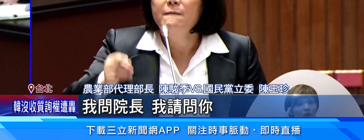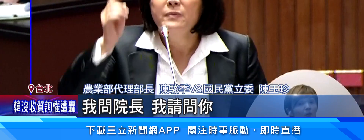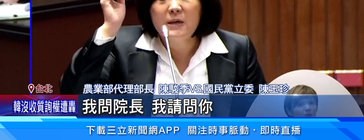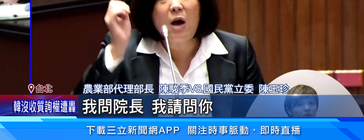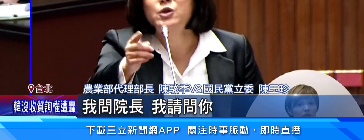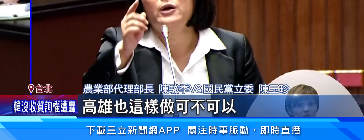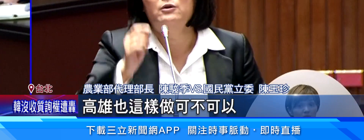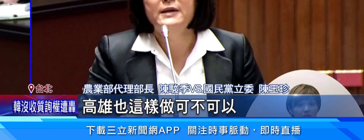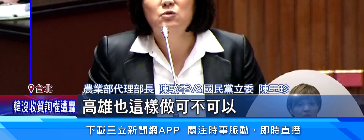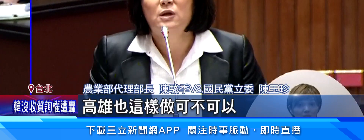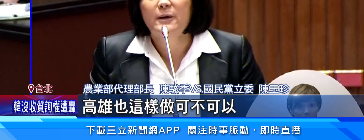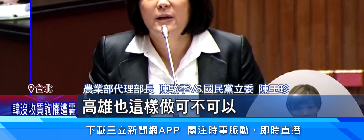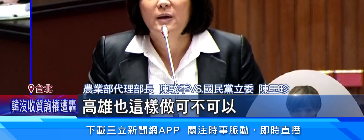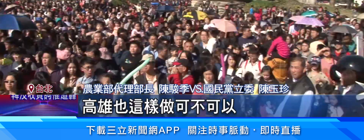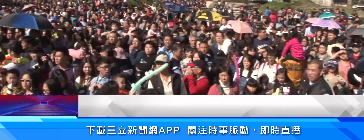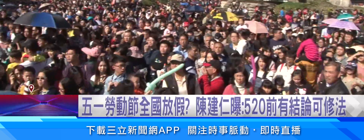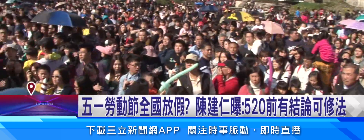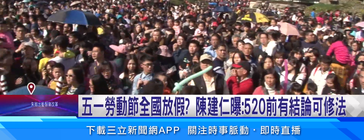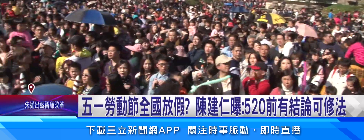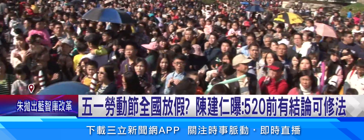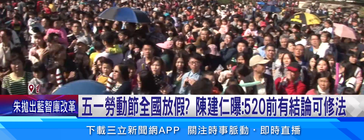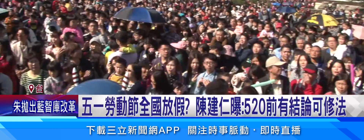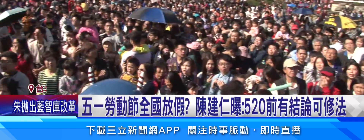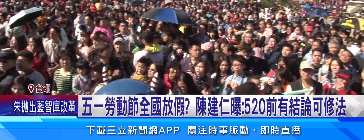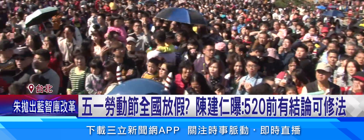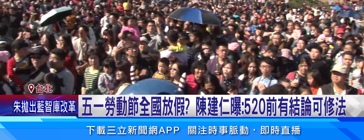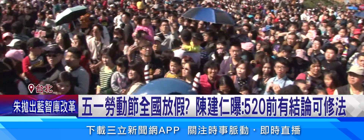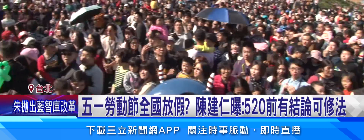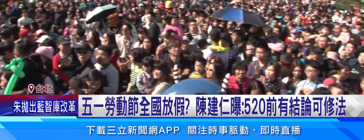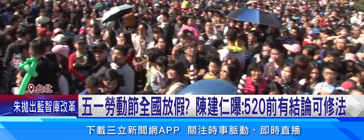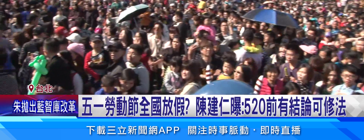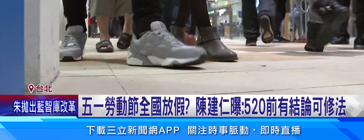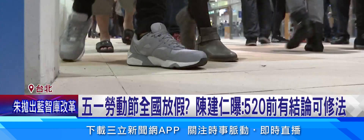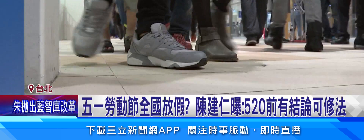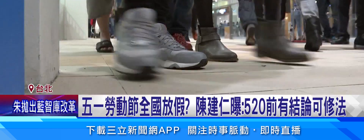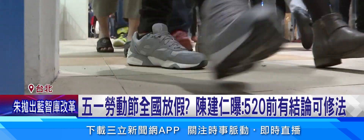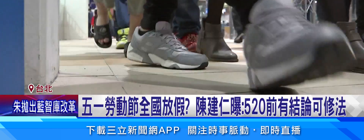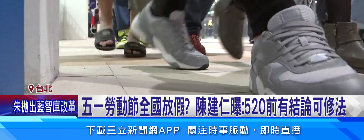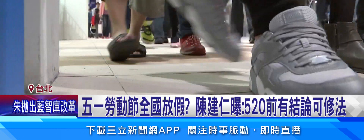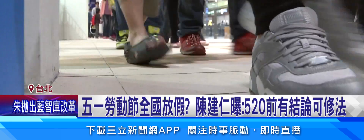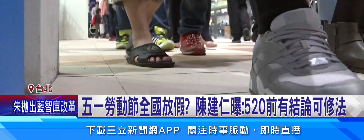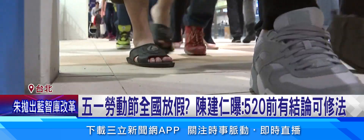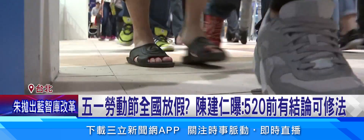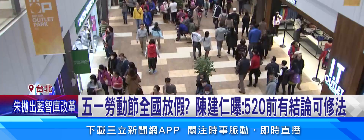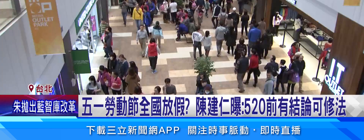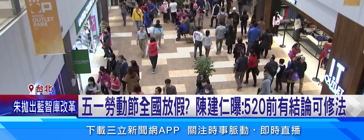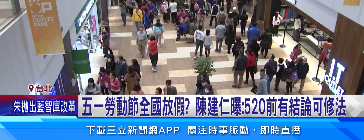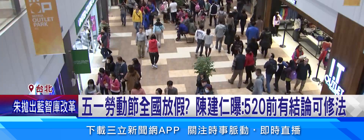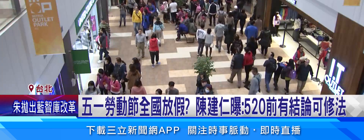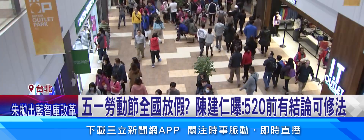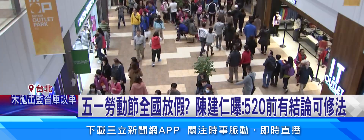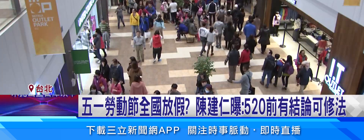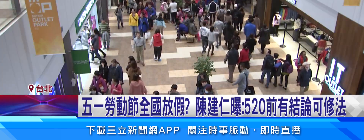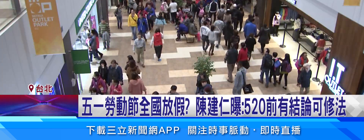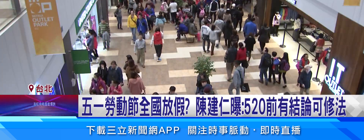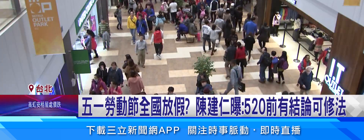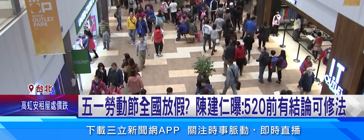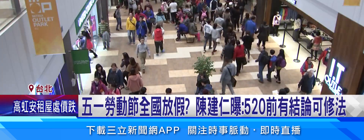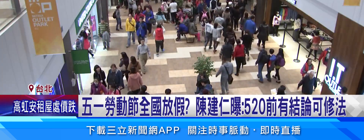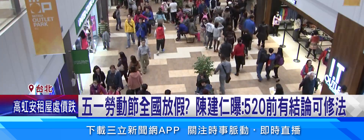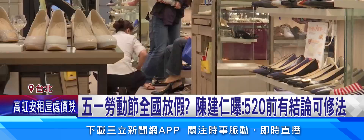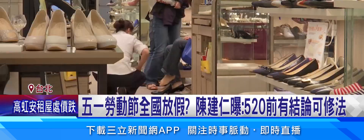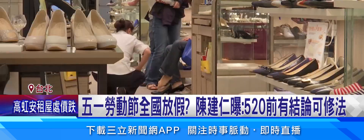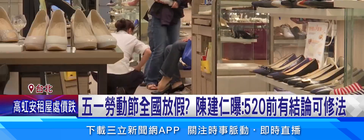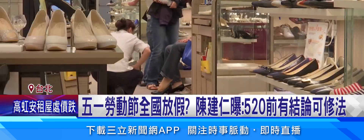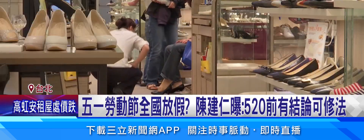问你，你高雄也给我这样做，可不可以？ 但蓝委不只针对检疫制度，王宏威质询也提及五一劳动节放假，军公教却没